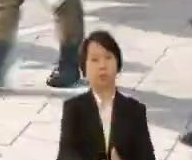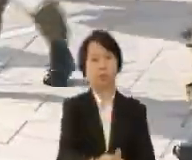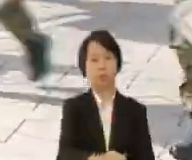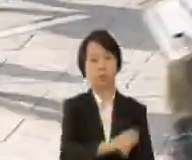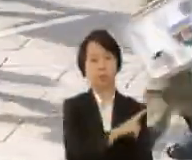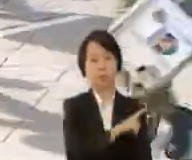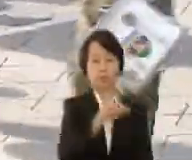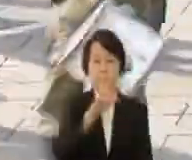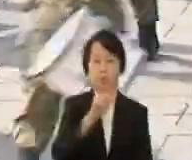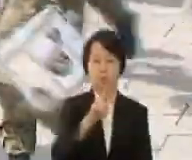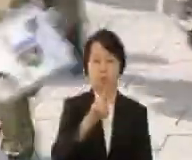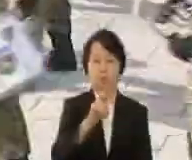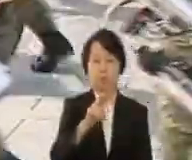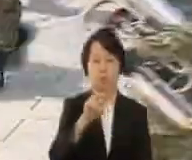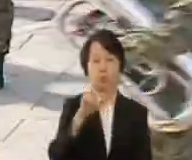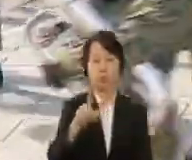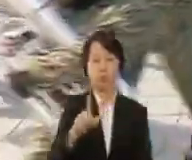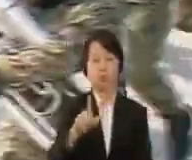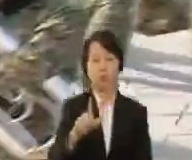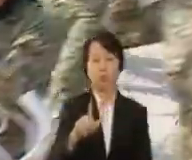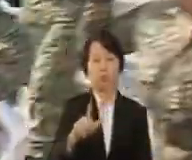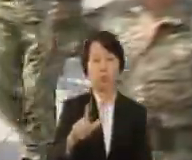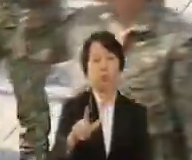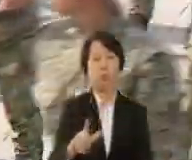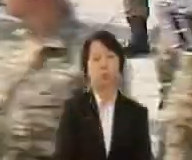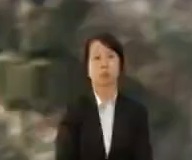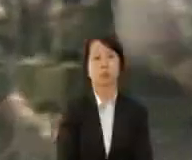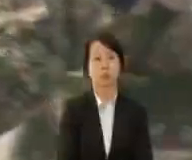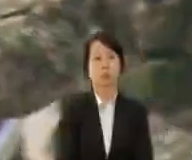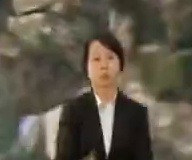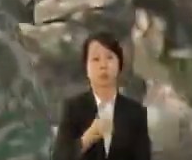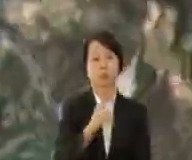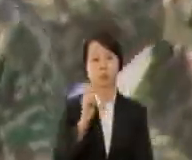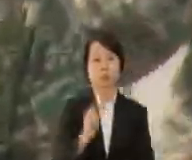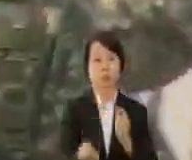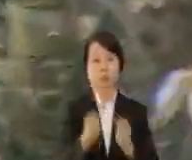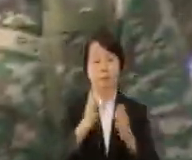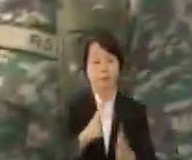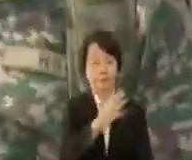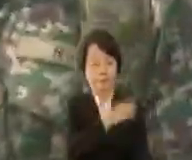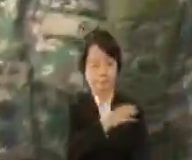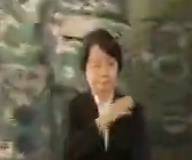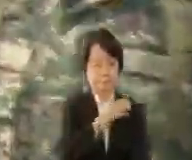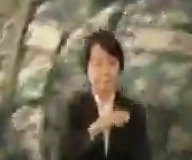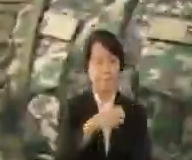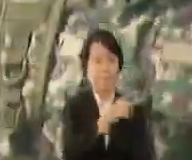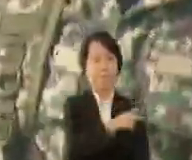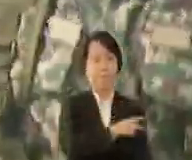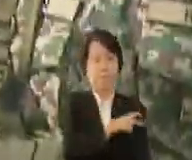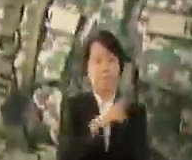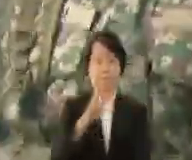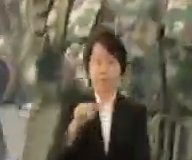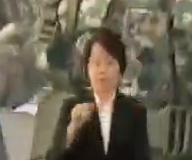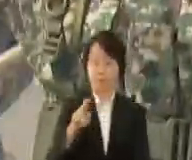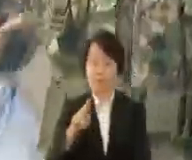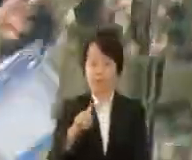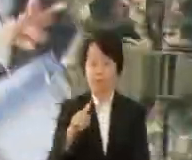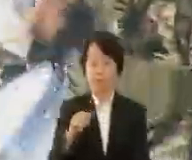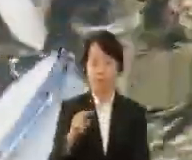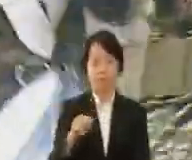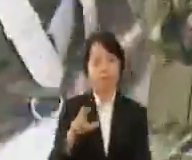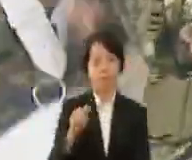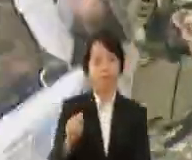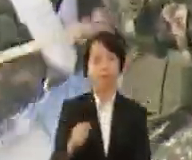Lieutenant Nurul Fatin Haja binti Ismani dan Drum Major Staff Sergeant Farsiana binti Ada.